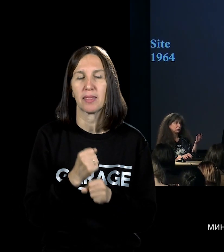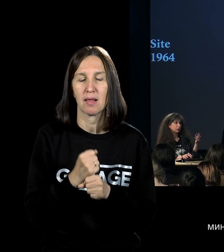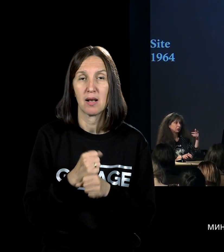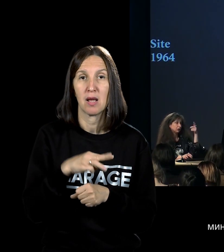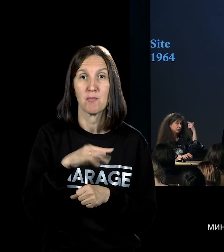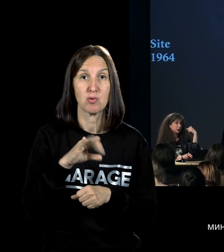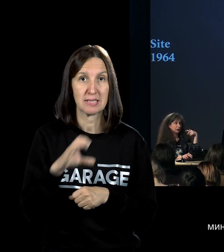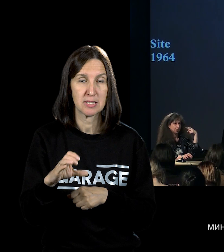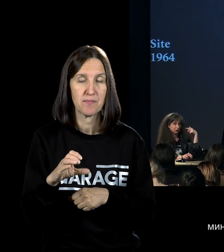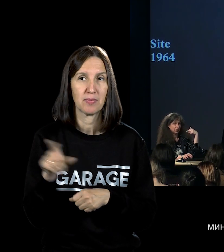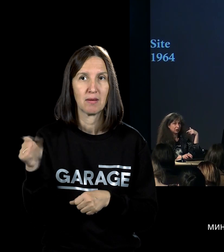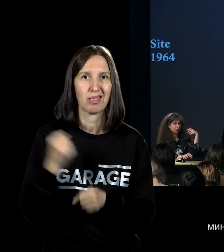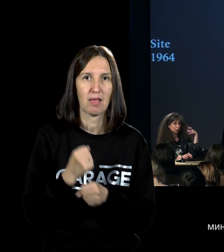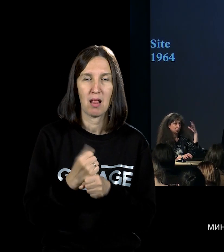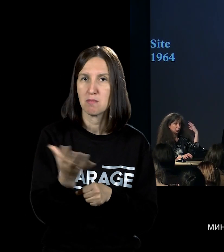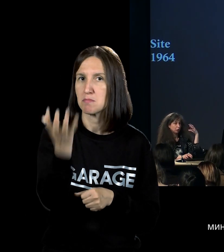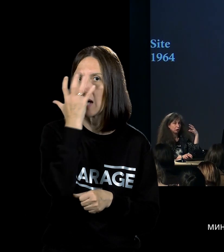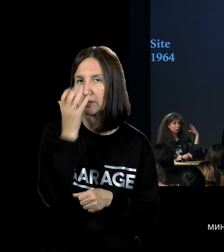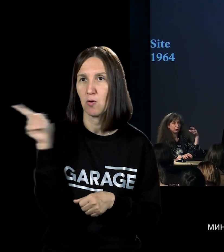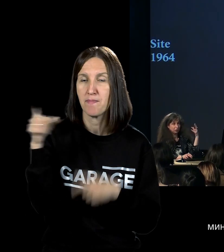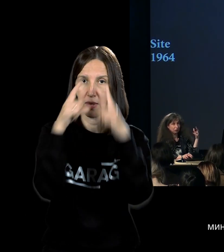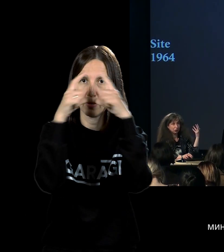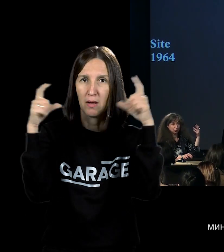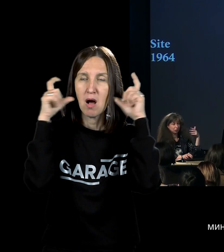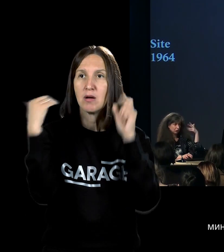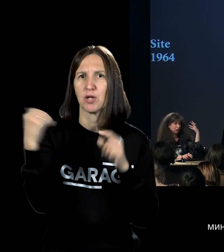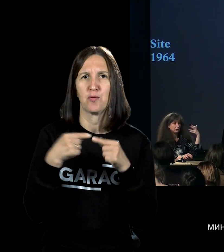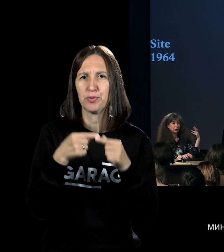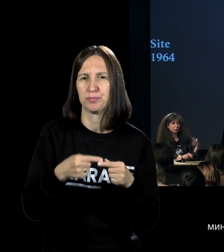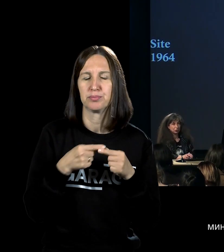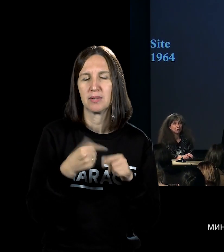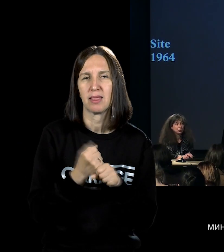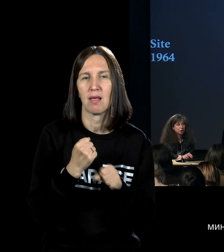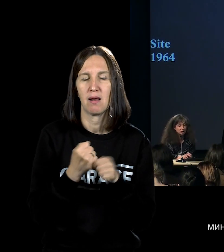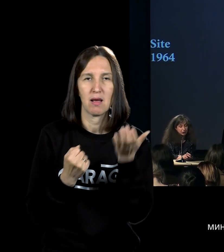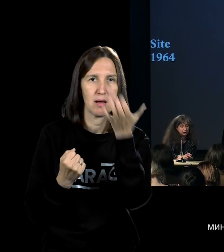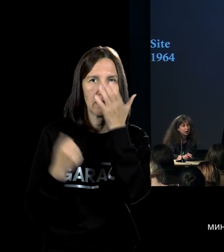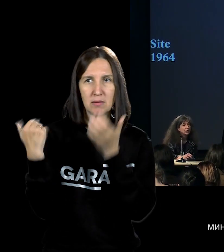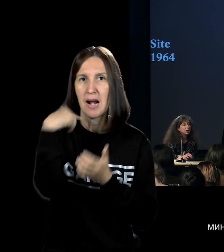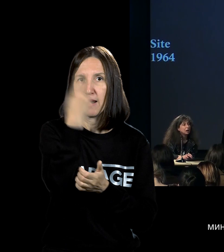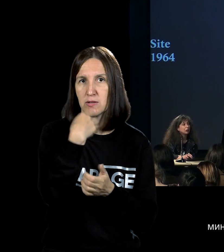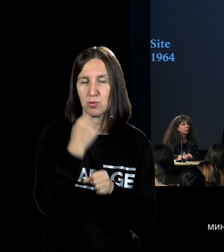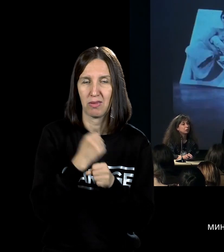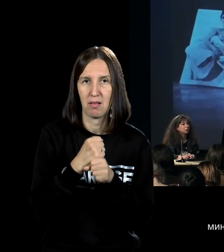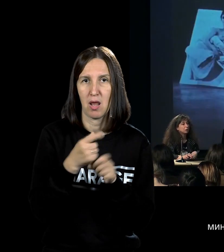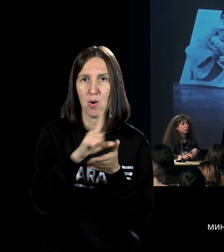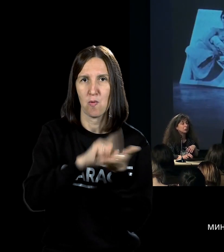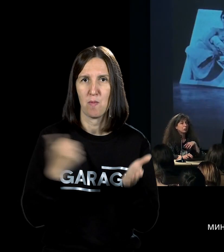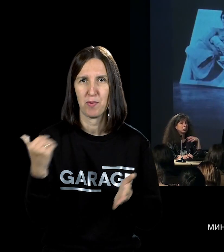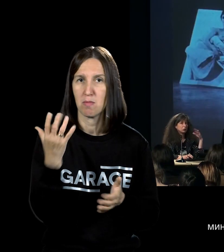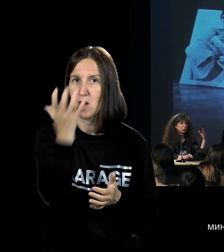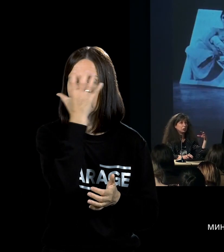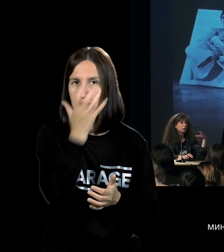Моррис с маской на лице, которая абсолютно копировала его, ну, слепок его черт лица,